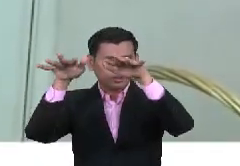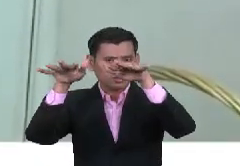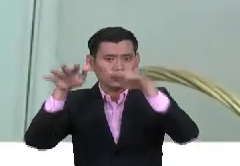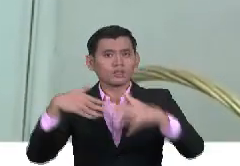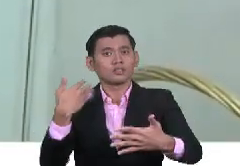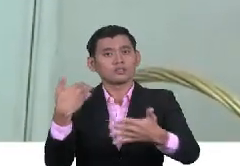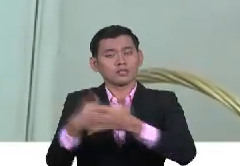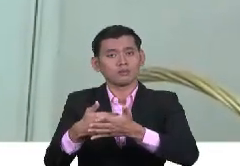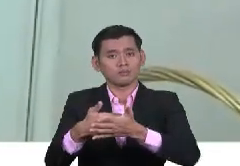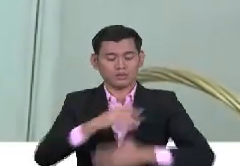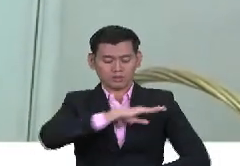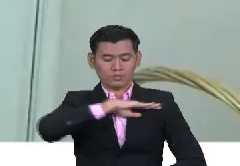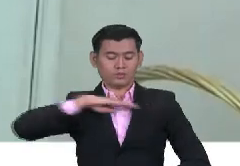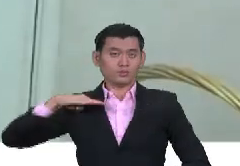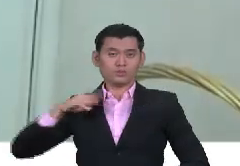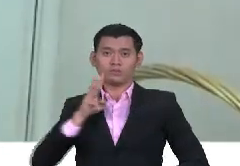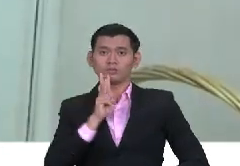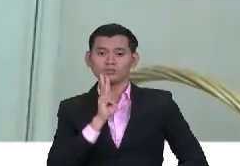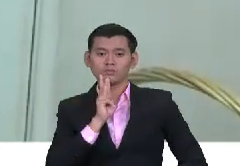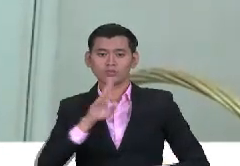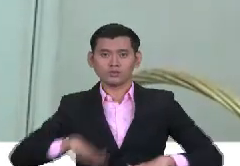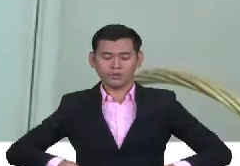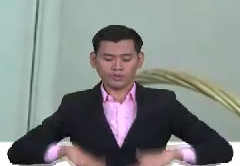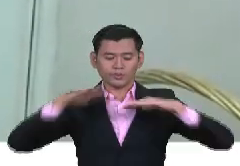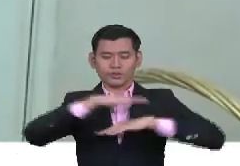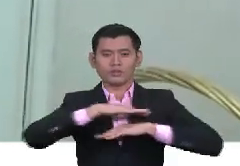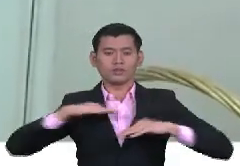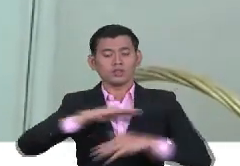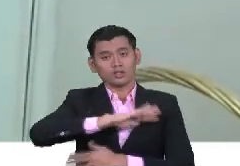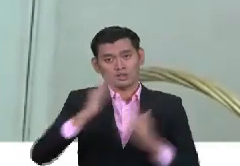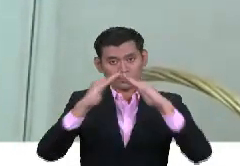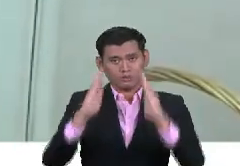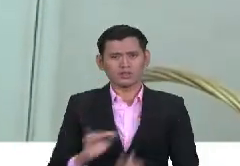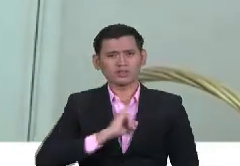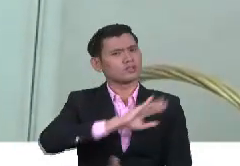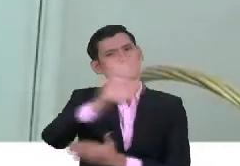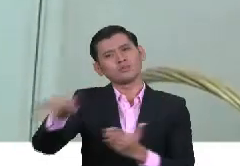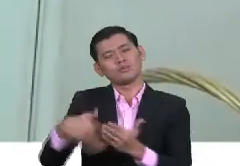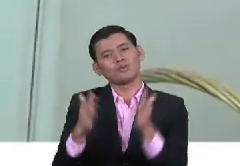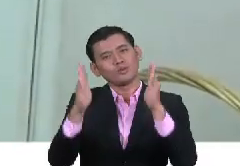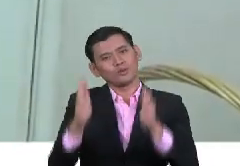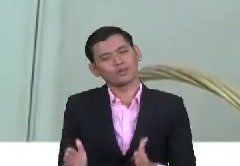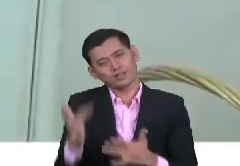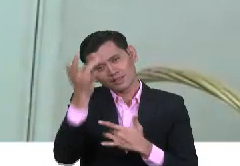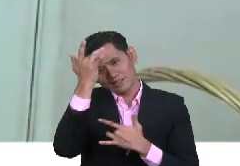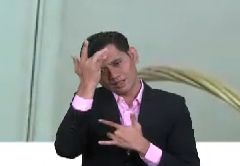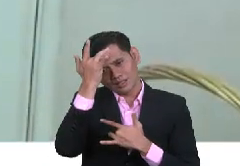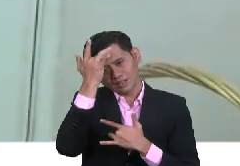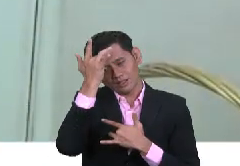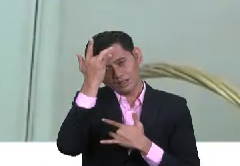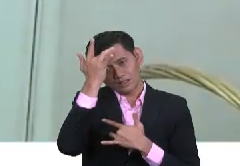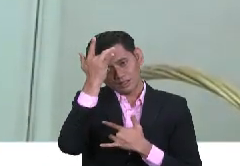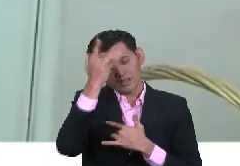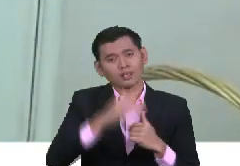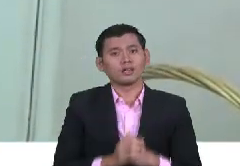dia ada tau. Jadi dalam rumah ni bukannya ada orang sehat-sehat semuanya. Veteran teruk-teruk, pakcik pun baru kena COVID kan.